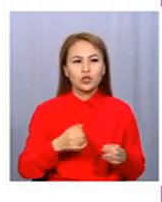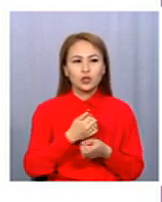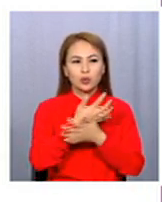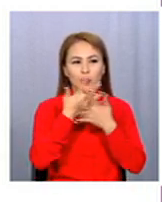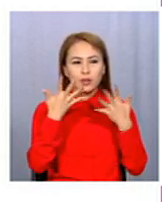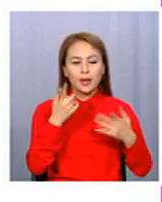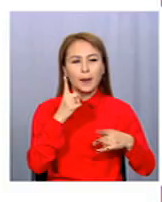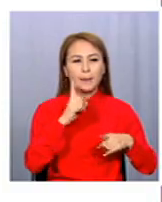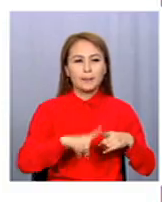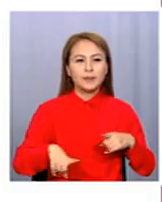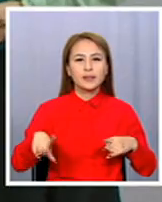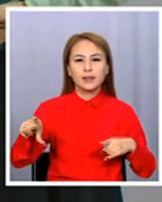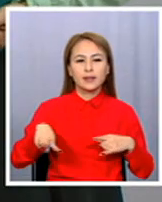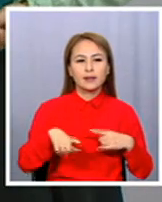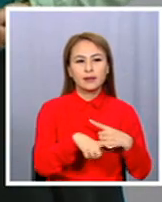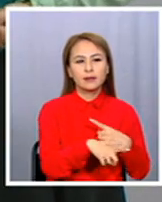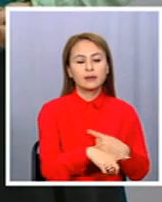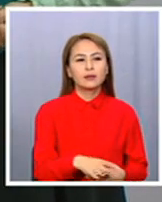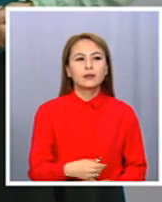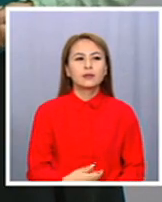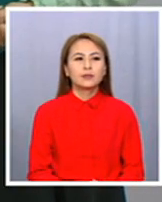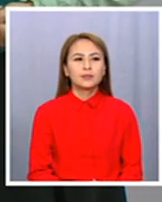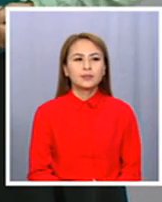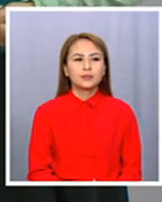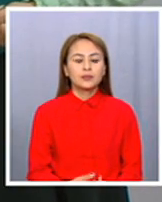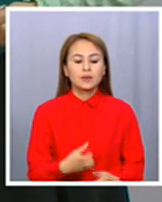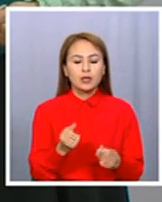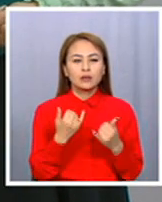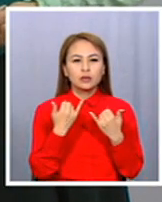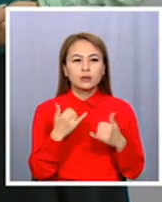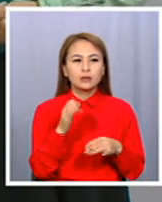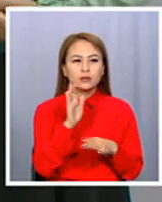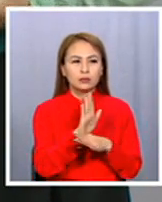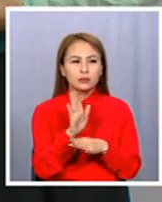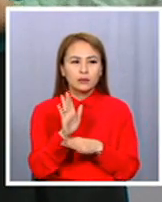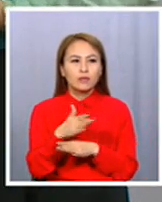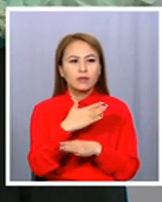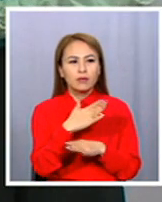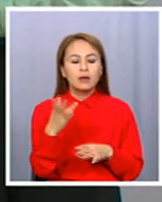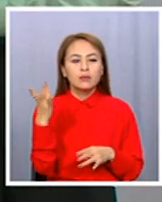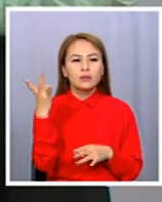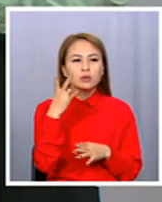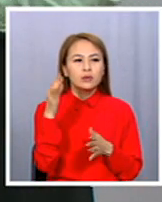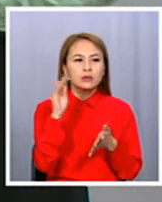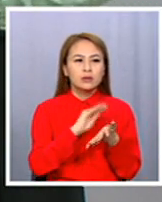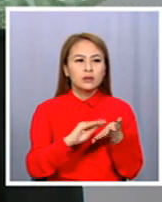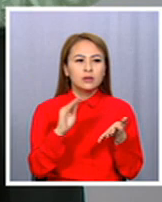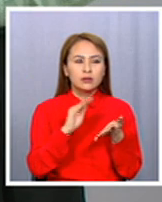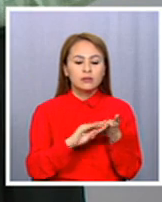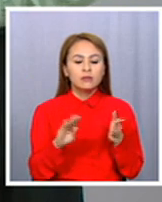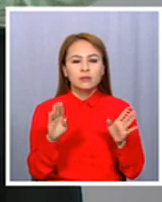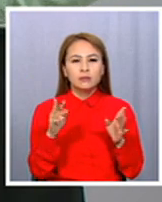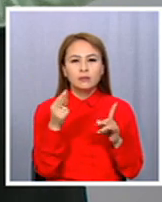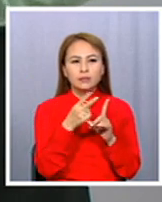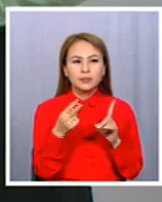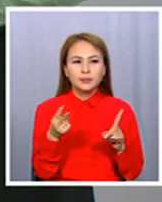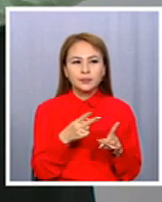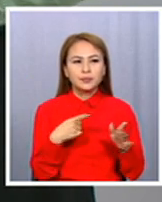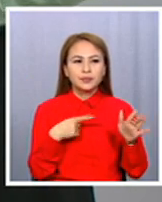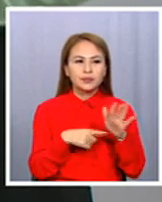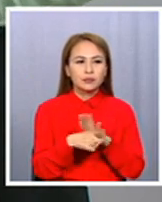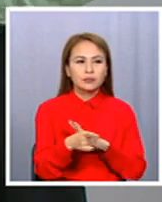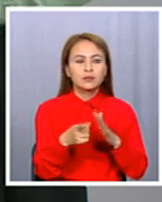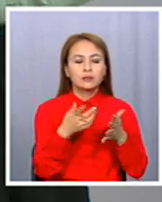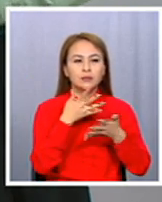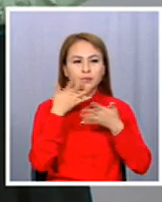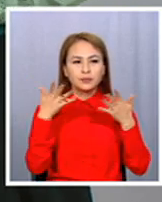и быстрая река. А сейчас задание, ребята. Вам нужно записать предложение. Выбегает